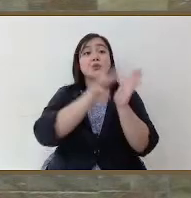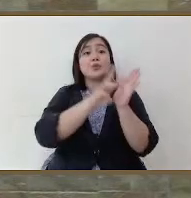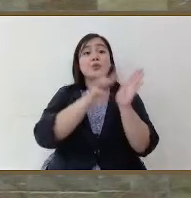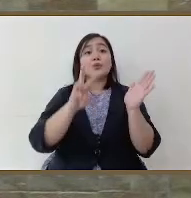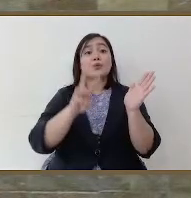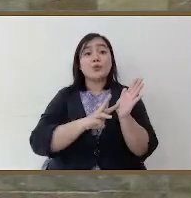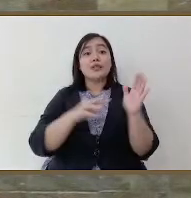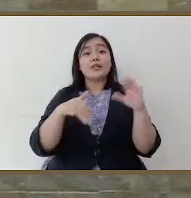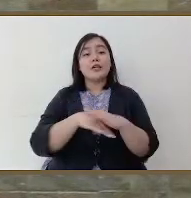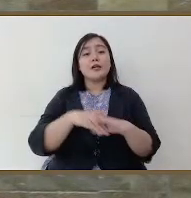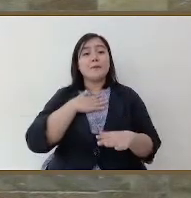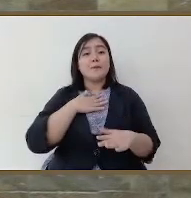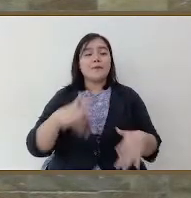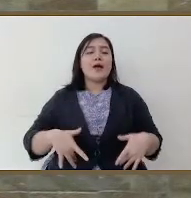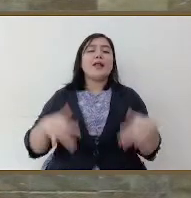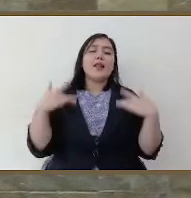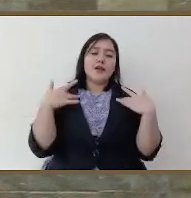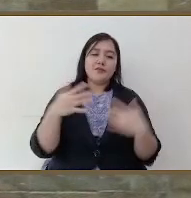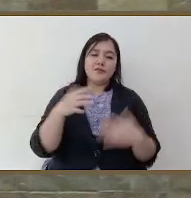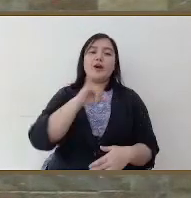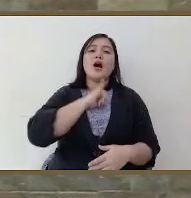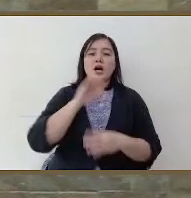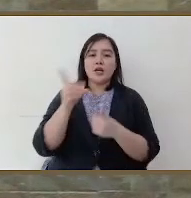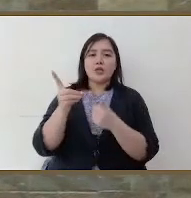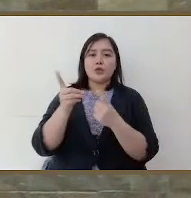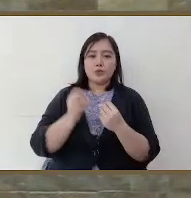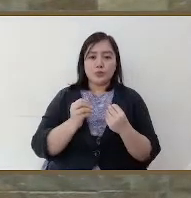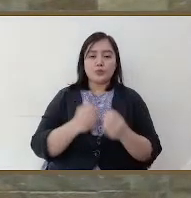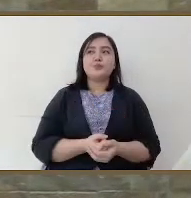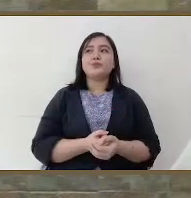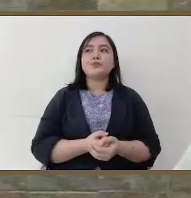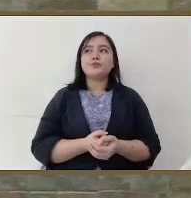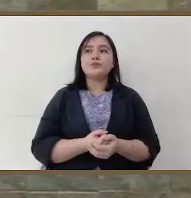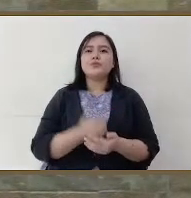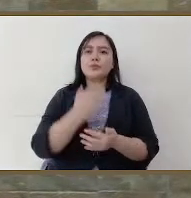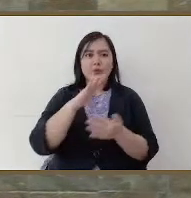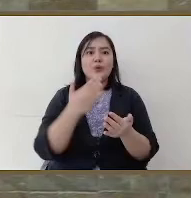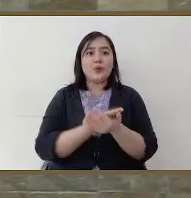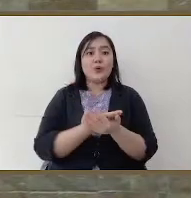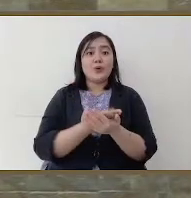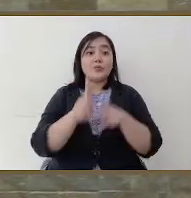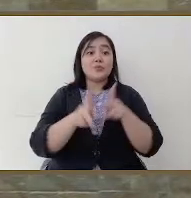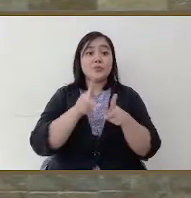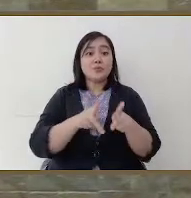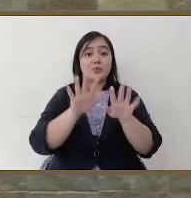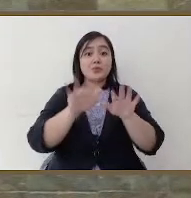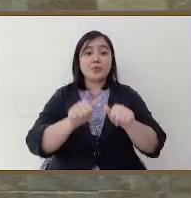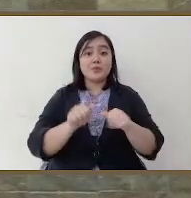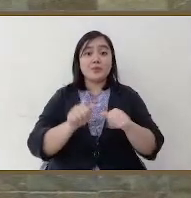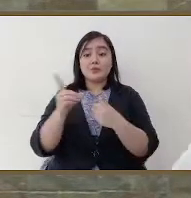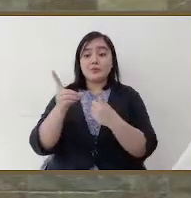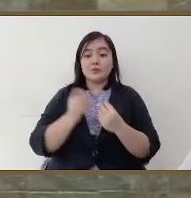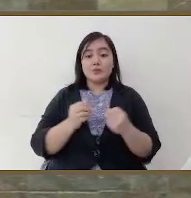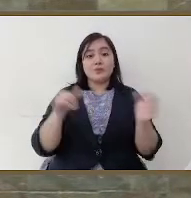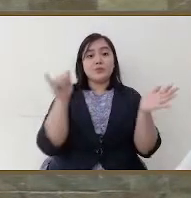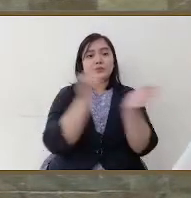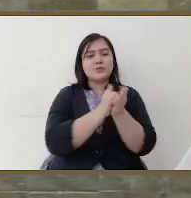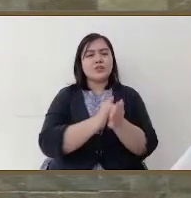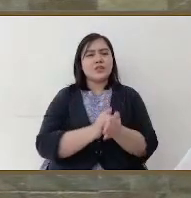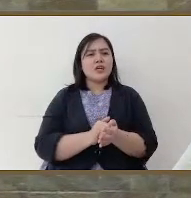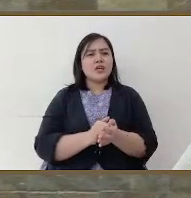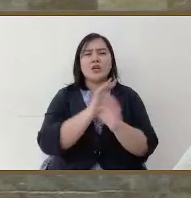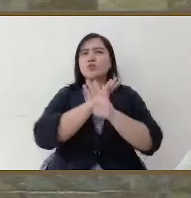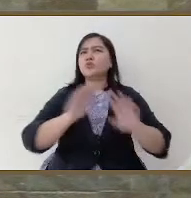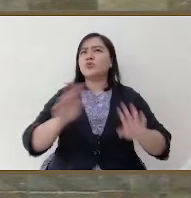that. Magmayaman, magmahirap, may pinag-aralan, walang pinag-aralan, hindi mo na kinakailangan ng malaking pera para sundin